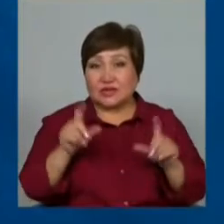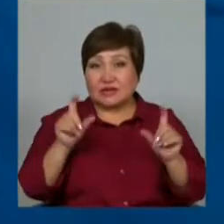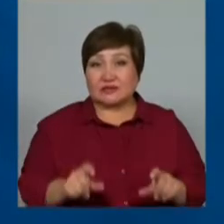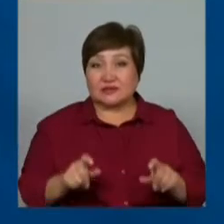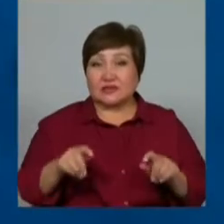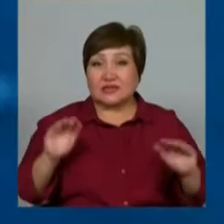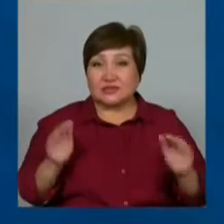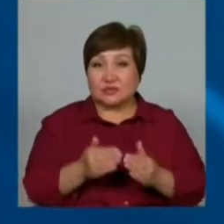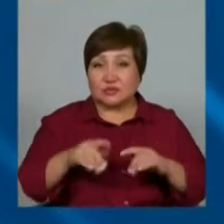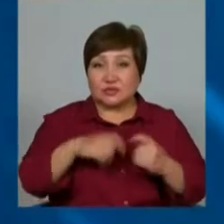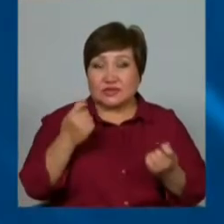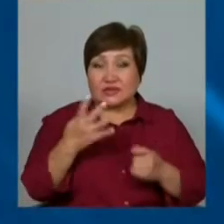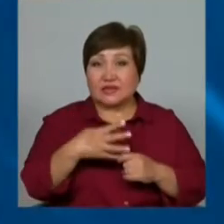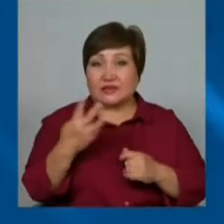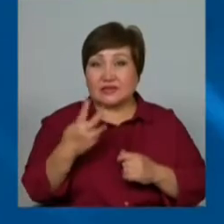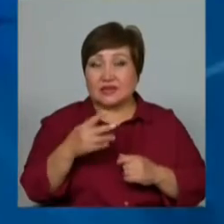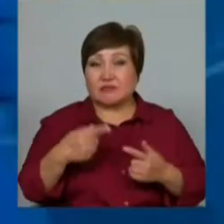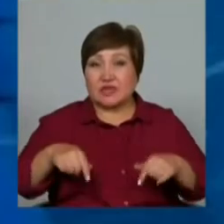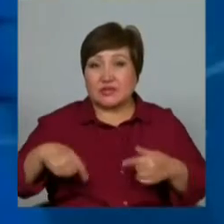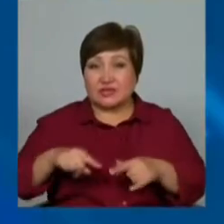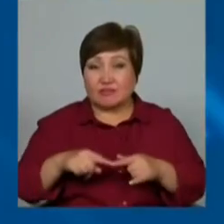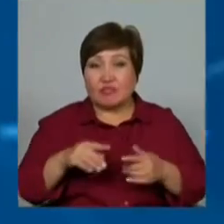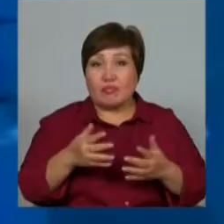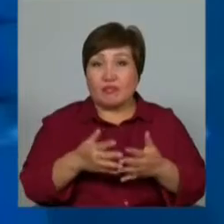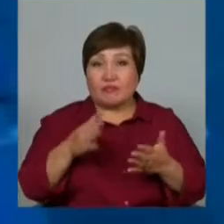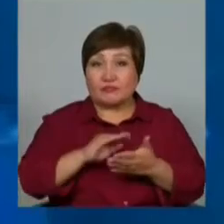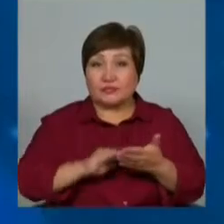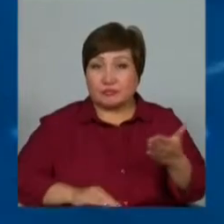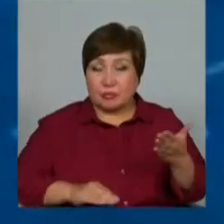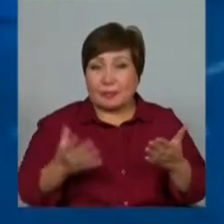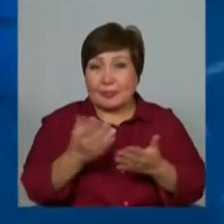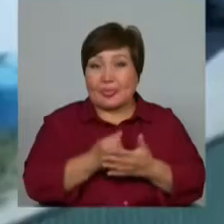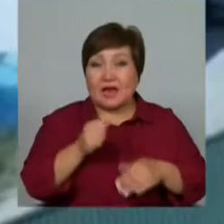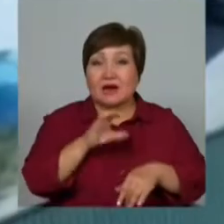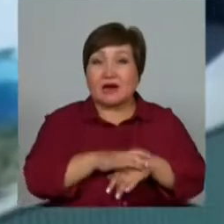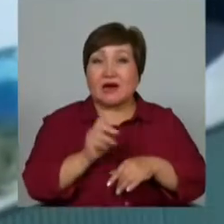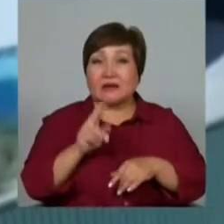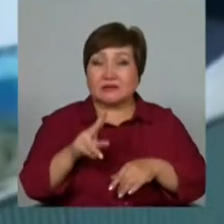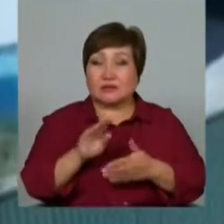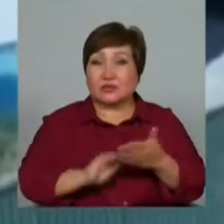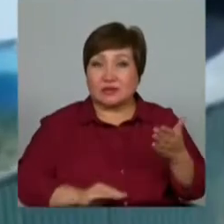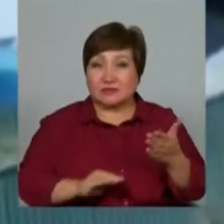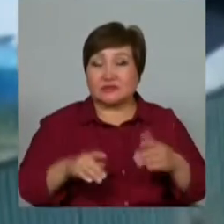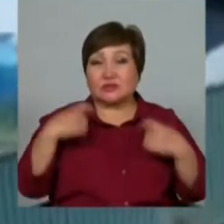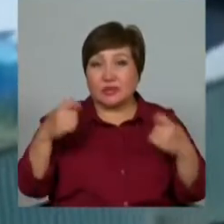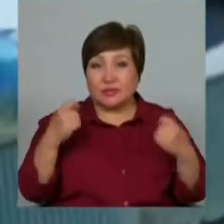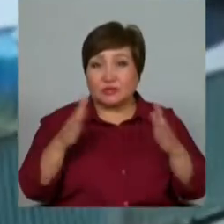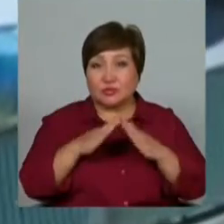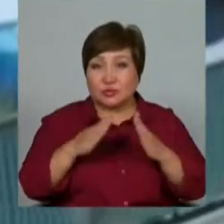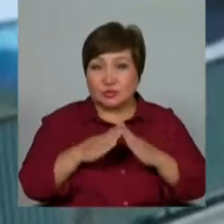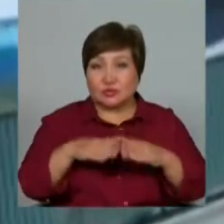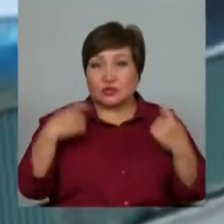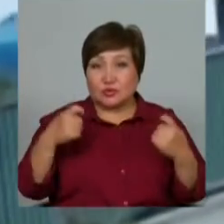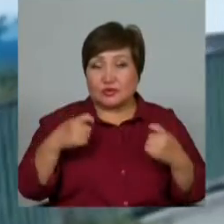шектеулерді бұзған 42 мекемеден түсініктеме алынып, акт толтырылған. Дегенмен тойхана мен үйдегі тойларды бітіріп, енді